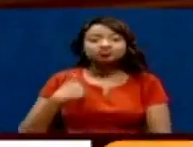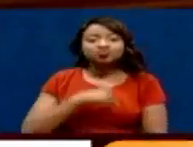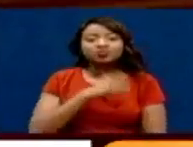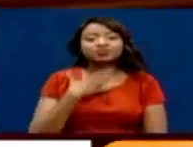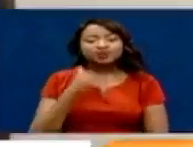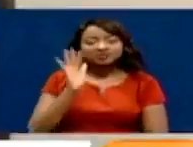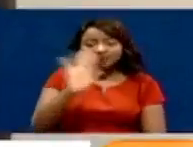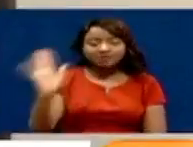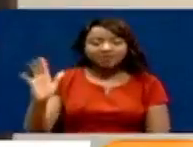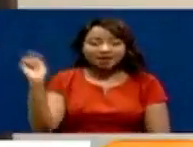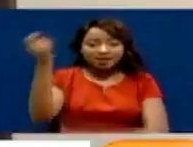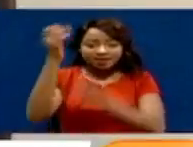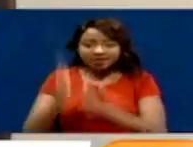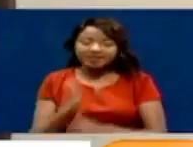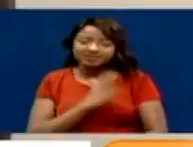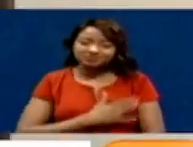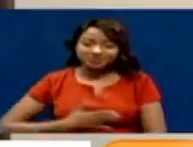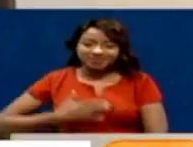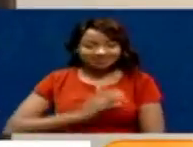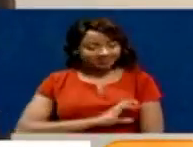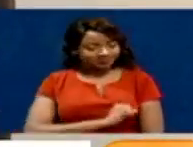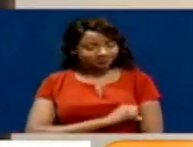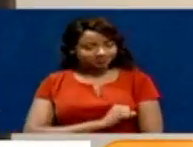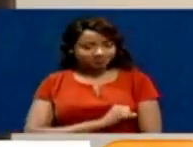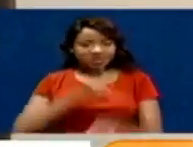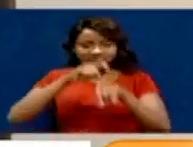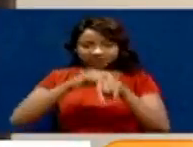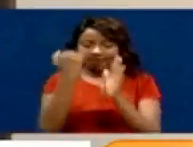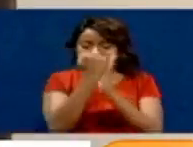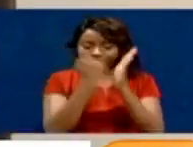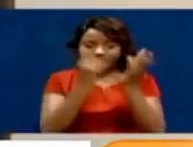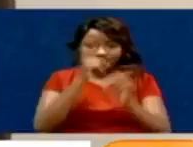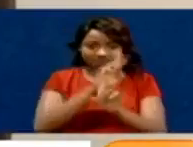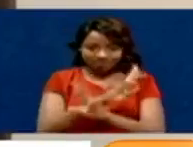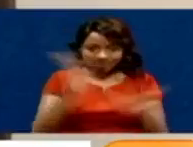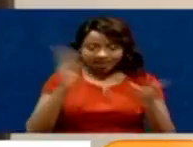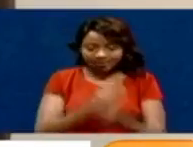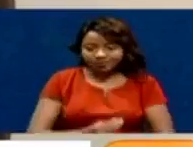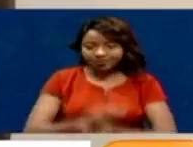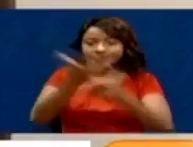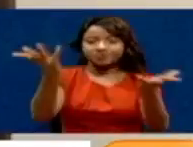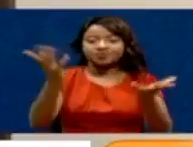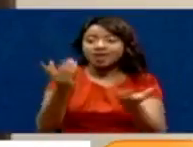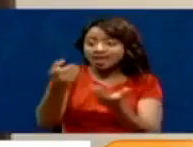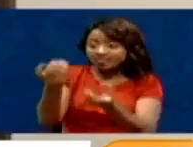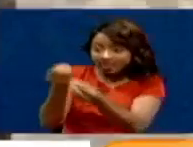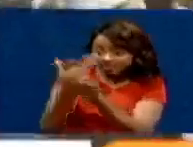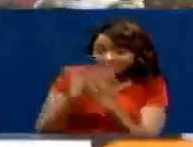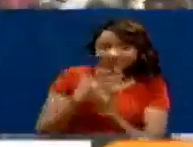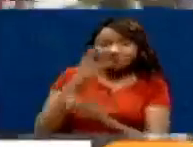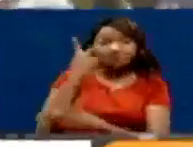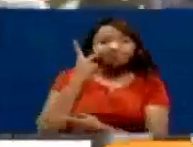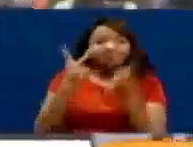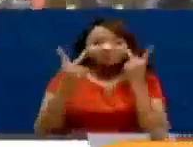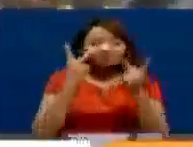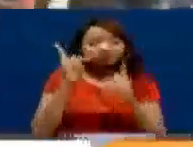the program is released, they should be prepared to give their views accordingly.